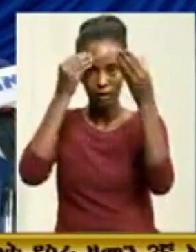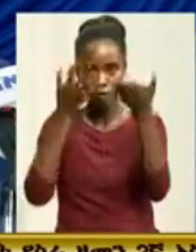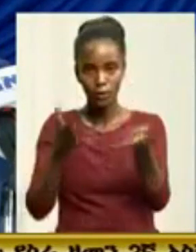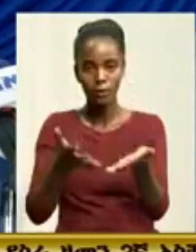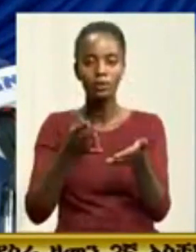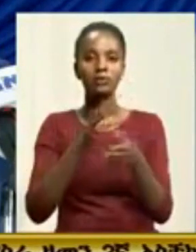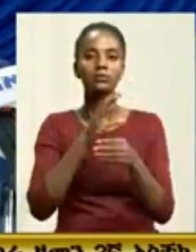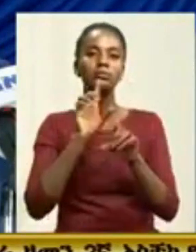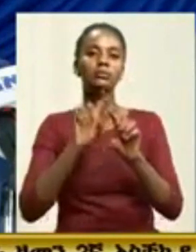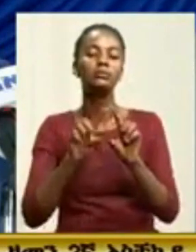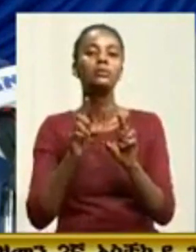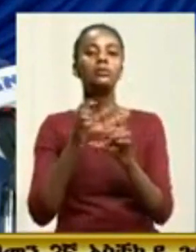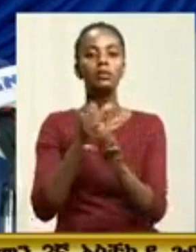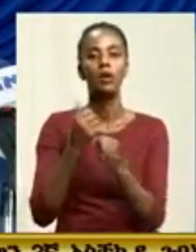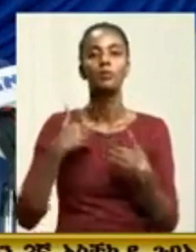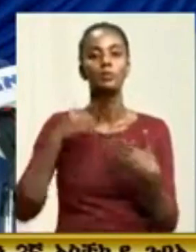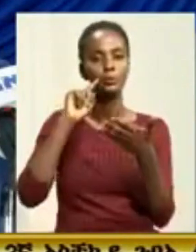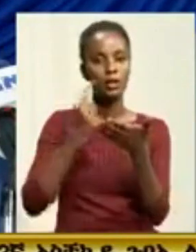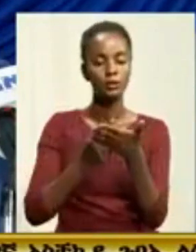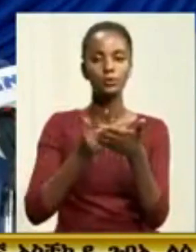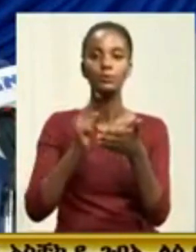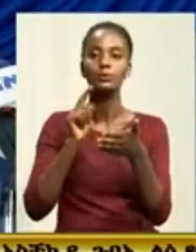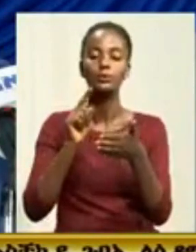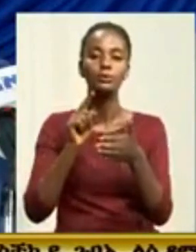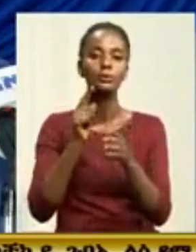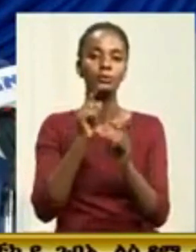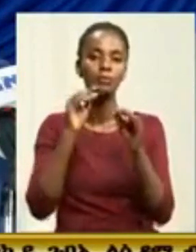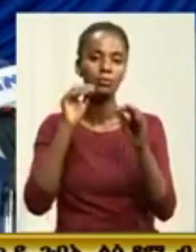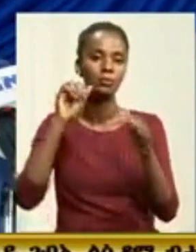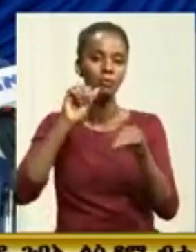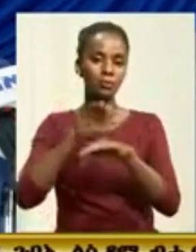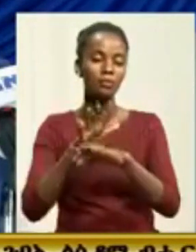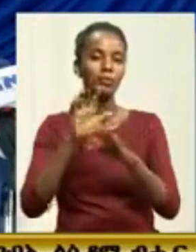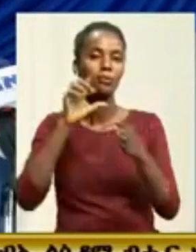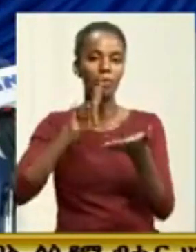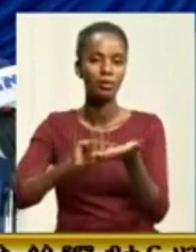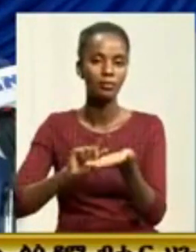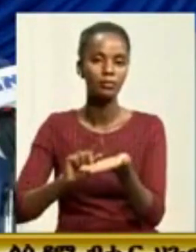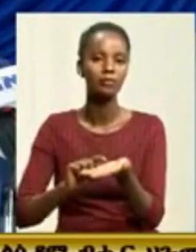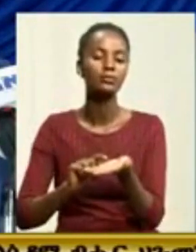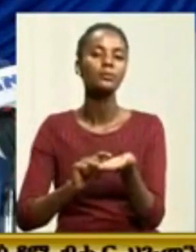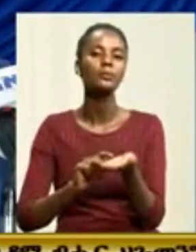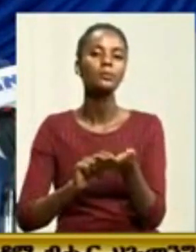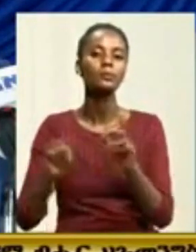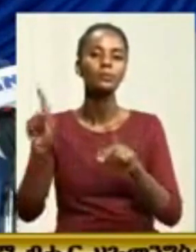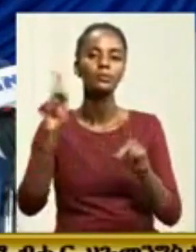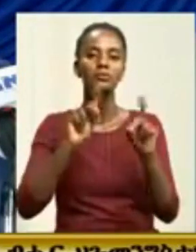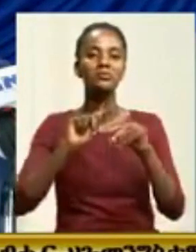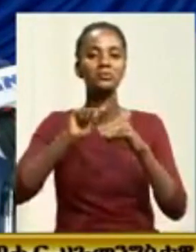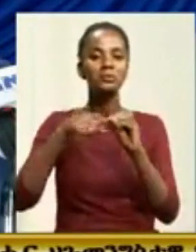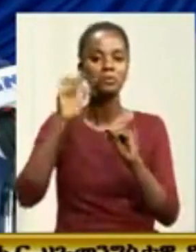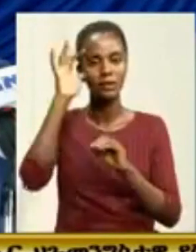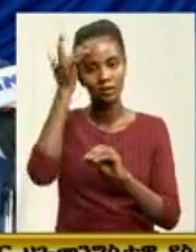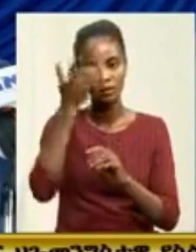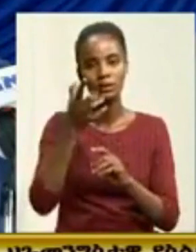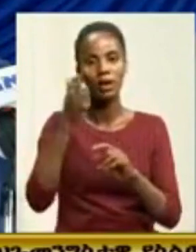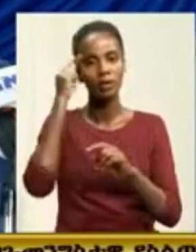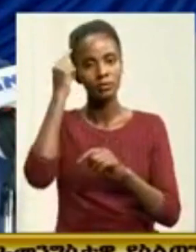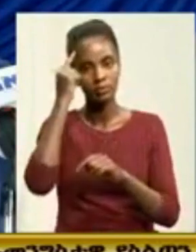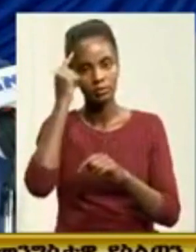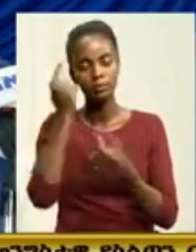ወቅታዊ ይዘት ያላቸው መልእክቶች በማዘጋጀት በማሳተም ክልሉ ህብረተሰብ ስለ በሽታው ምንነት፣